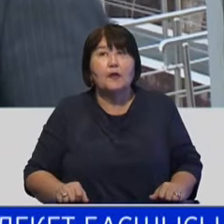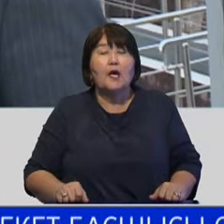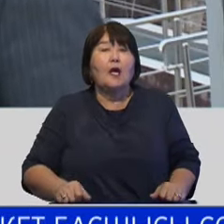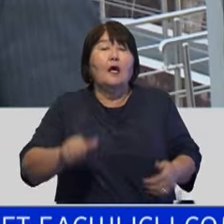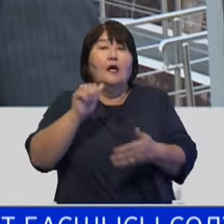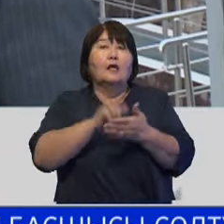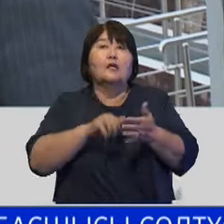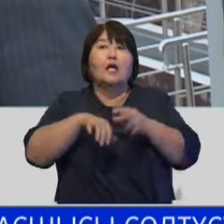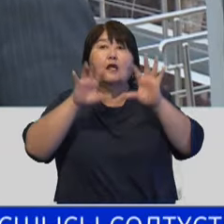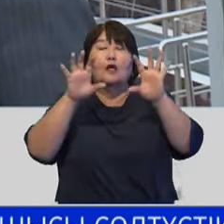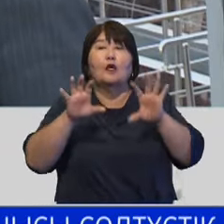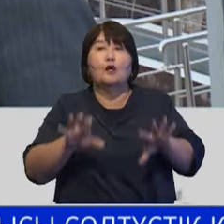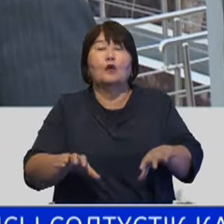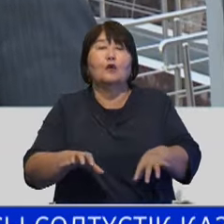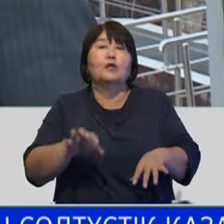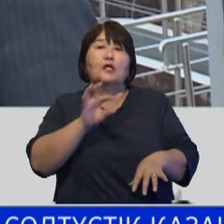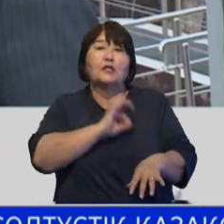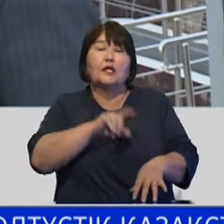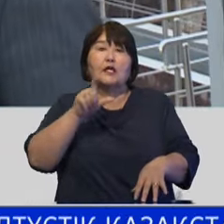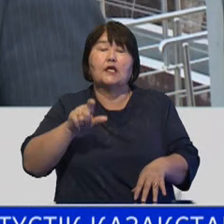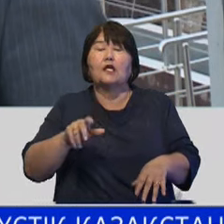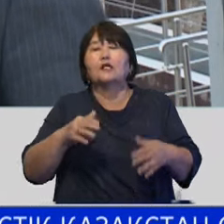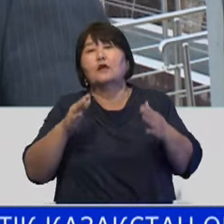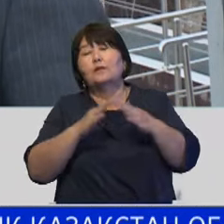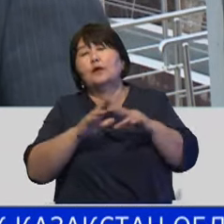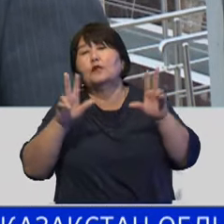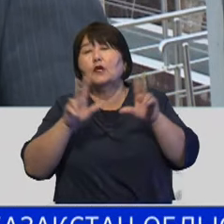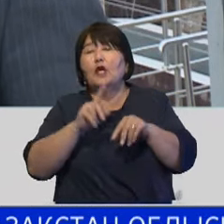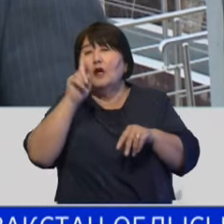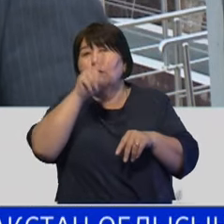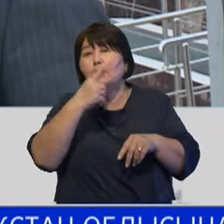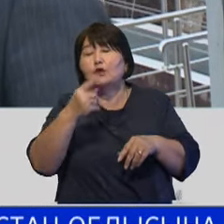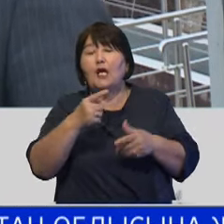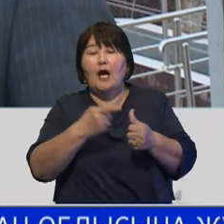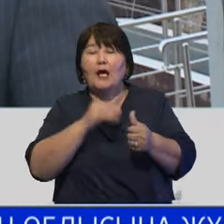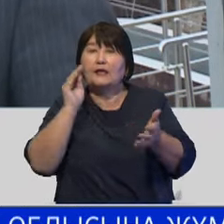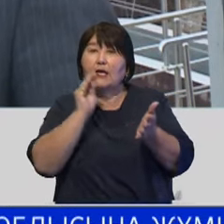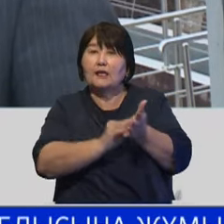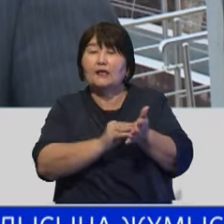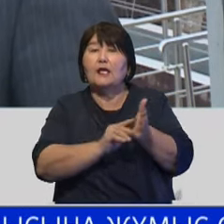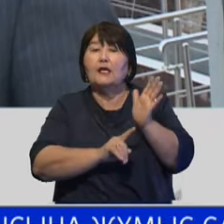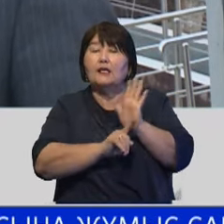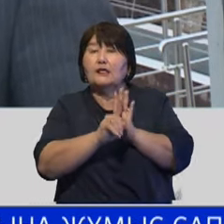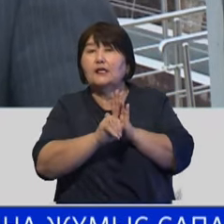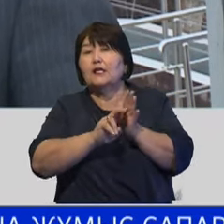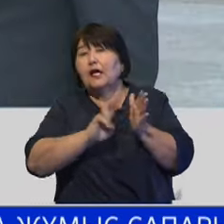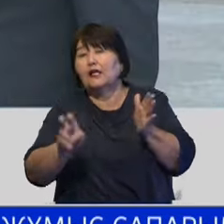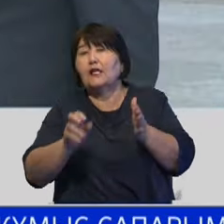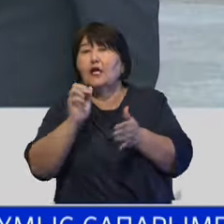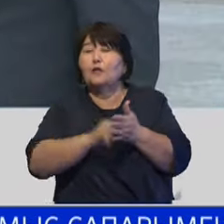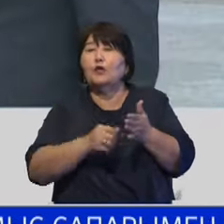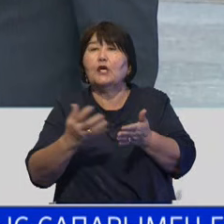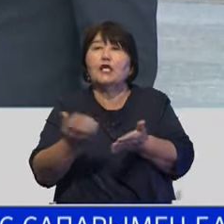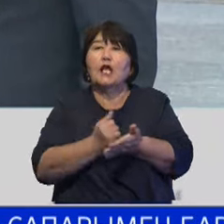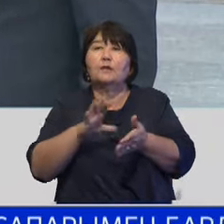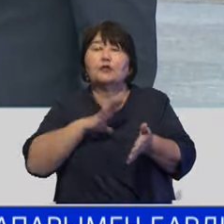Салық кодексінің 333 талаптарына сәйкес, мүлікті бір жыл көлемінде атына тіркеп, иелігінен шығарылған жағдайда салынатын мүлік табысы